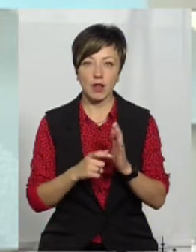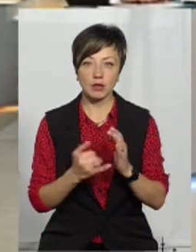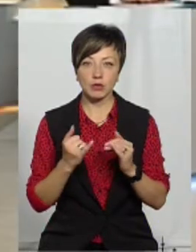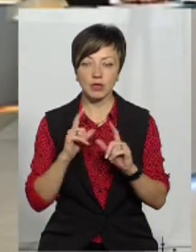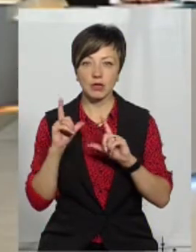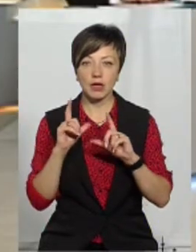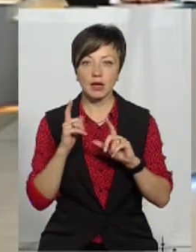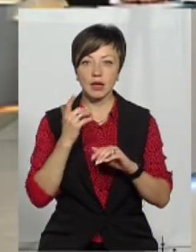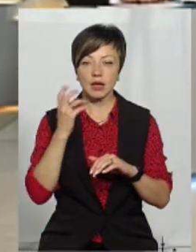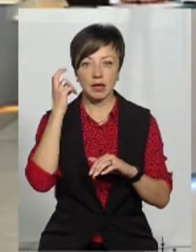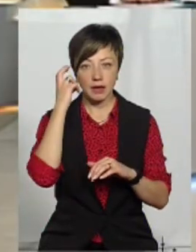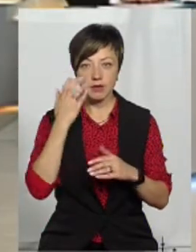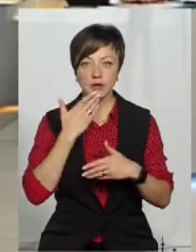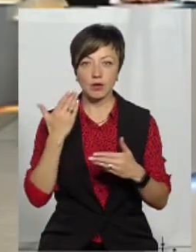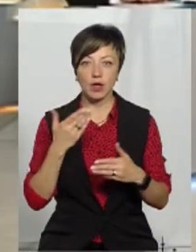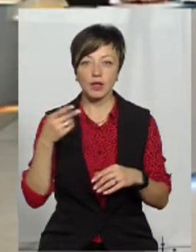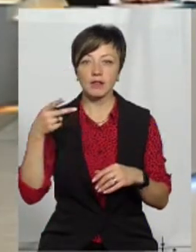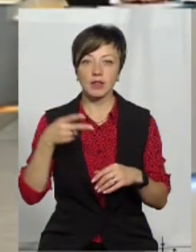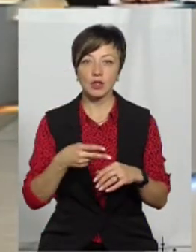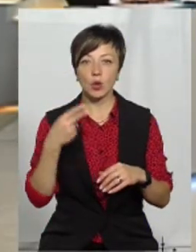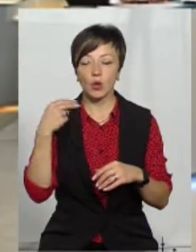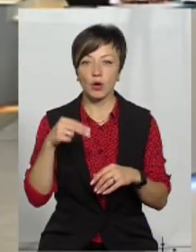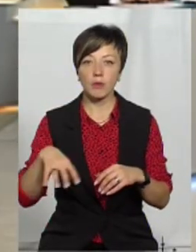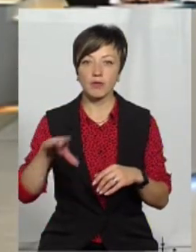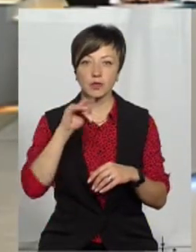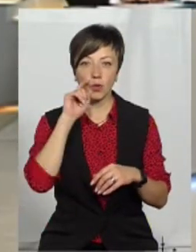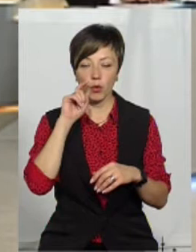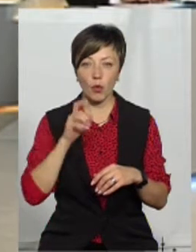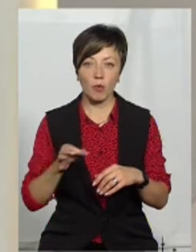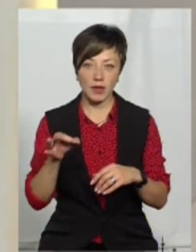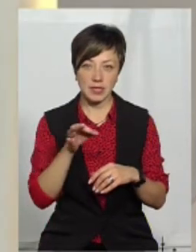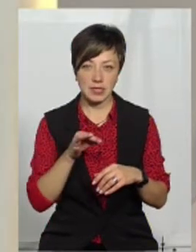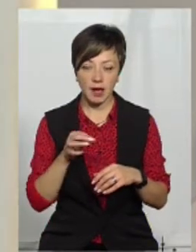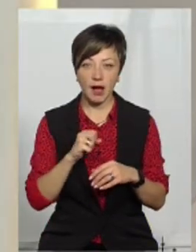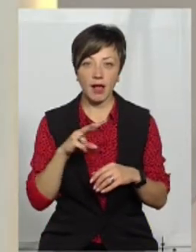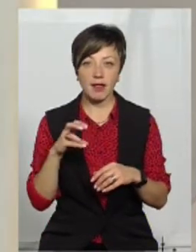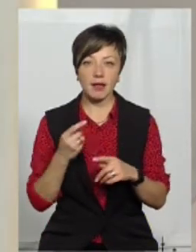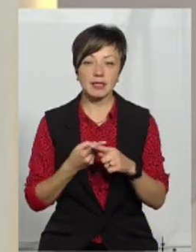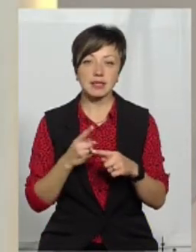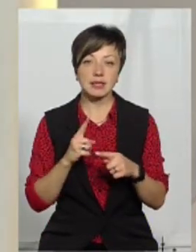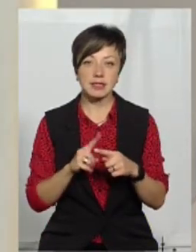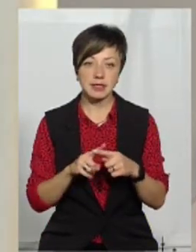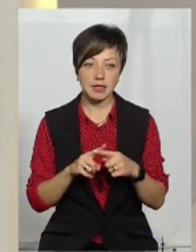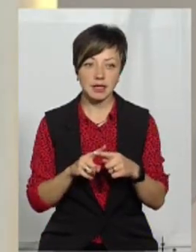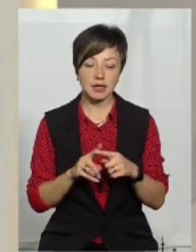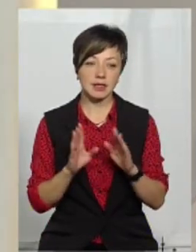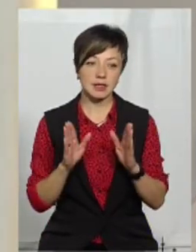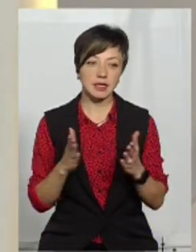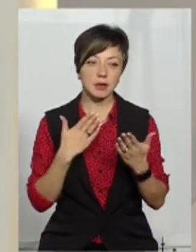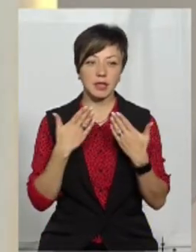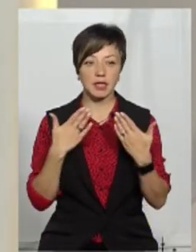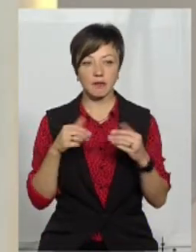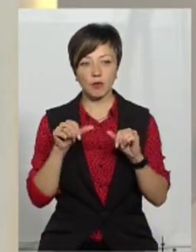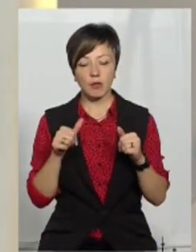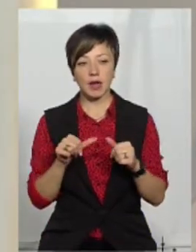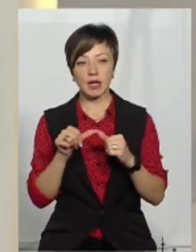Київ, проведено більше 9 тисяч уроків по всій області за цей період, за вересень місяць. Але це цифри формальні. Я хочу сказати,